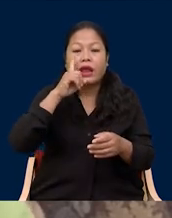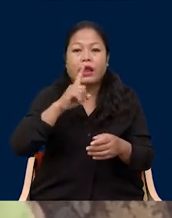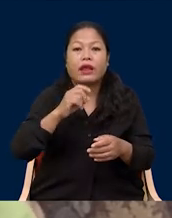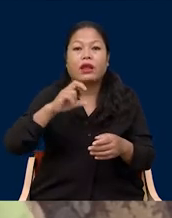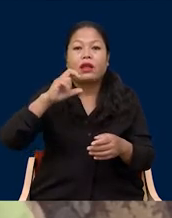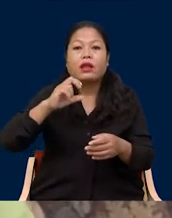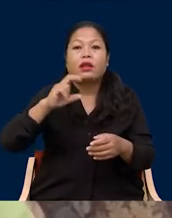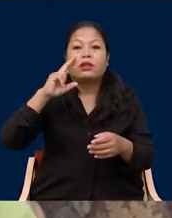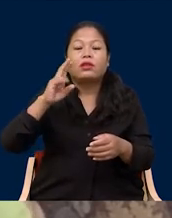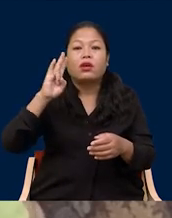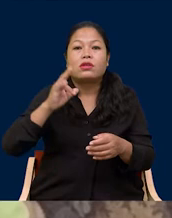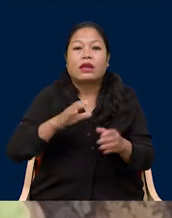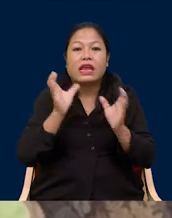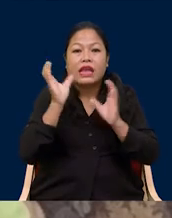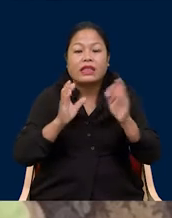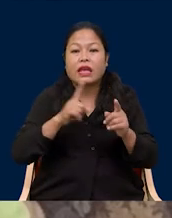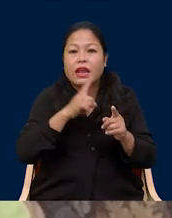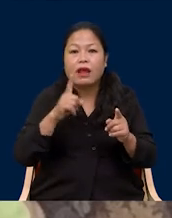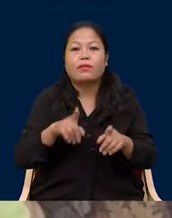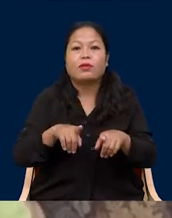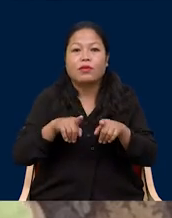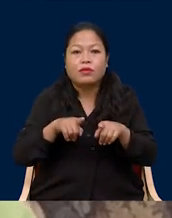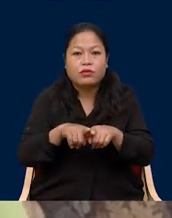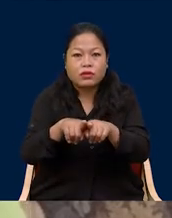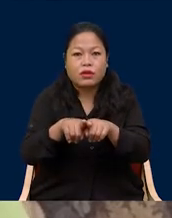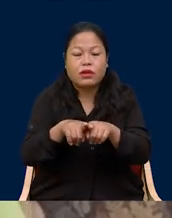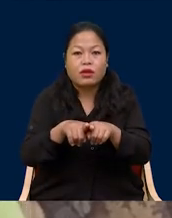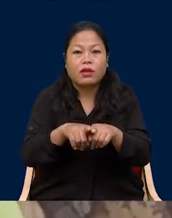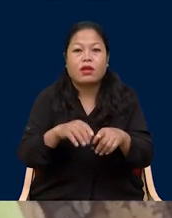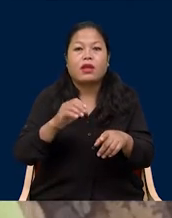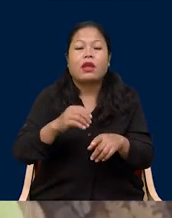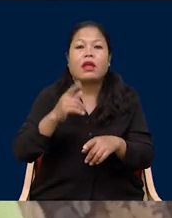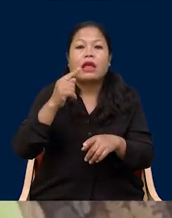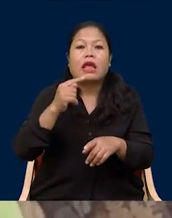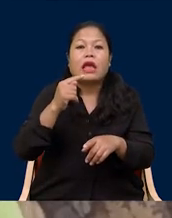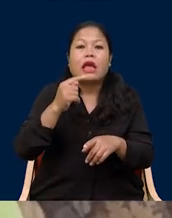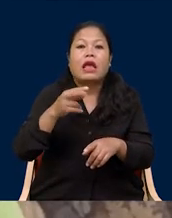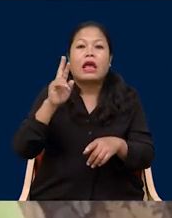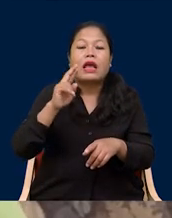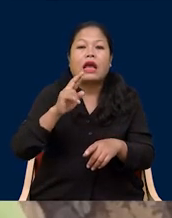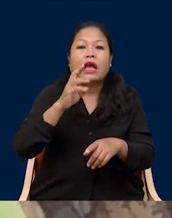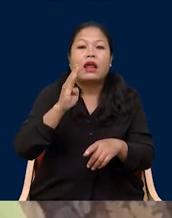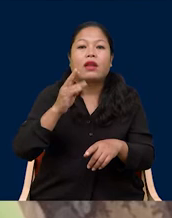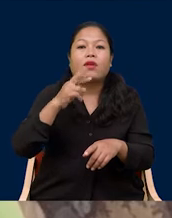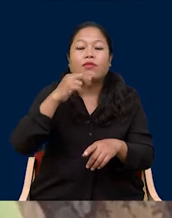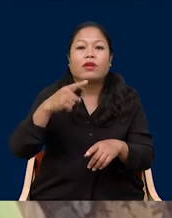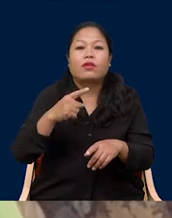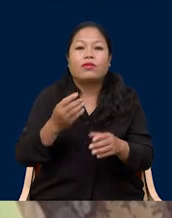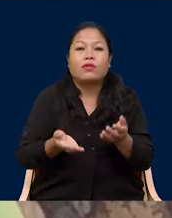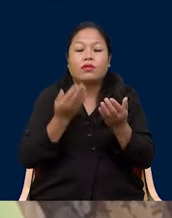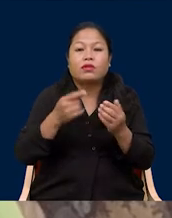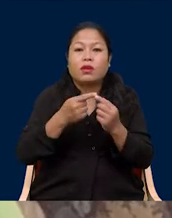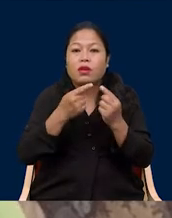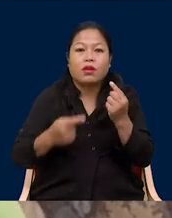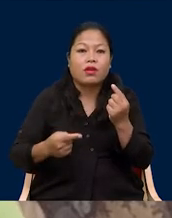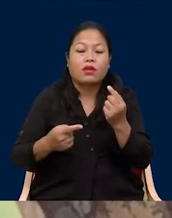दशक जतिमा चाहिँ यदि हामीले राम्ररी हाम्रो कार्बन उत्सर्जन चाहिँ घटाएनौँ भने